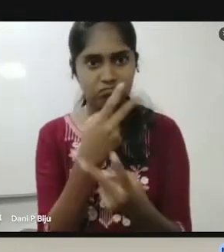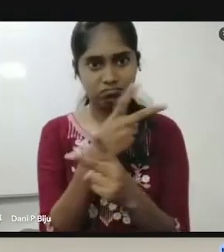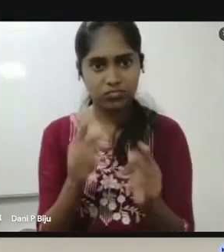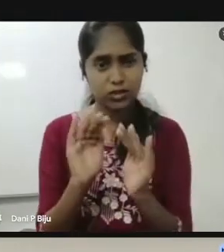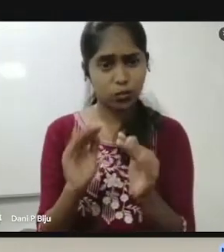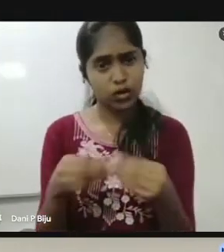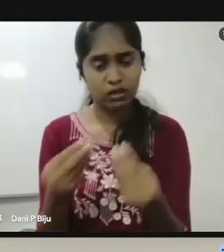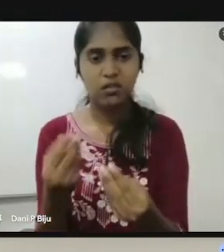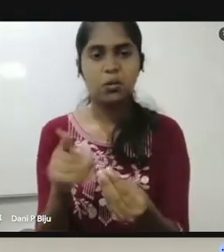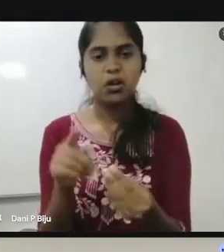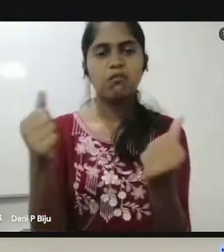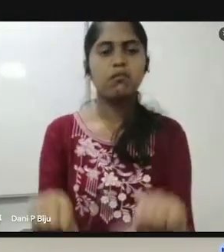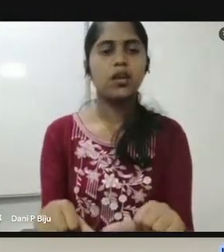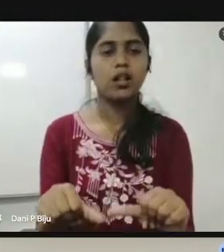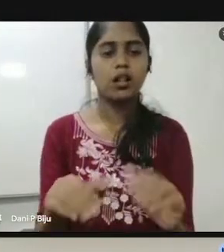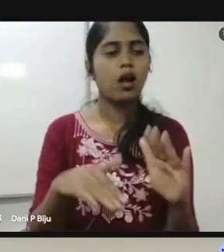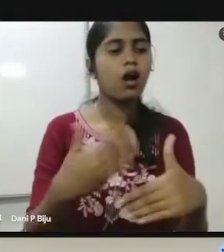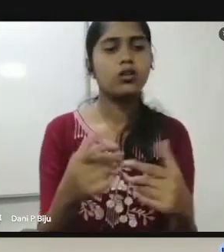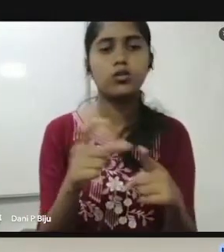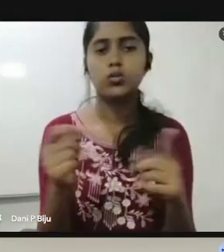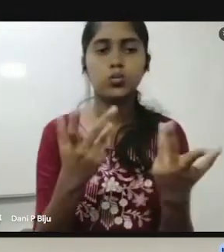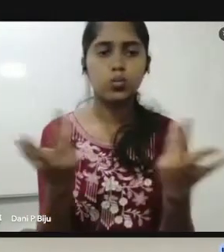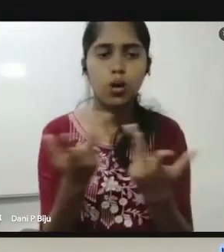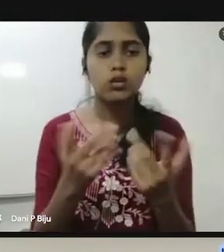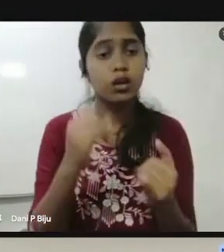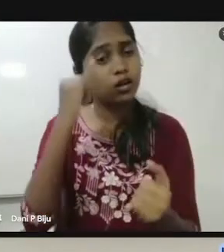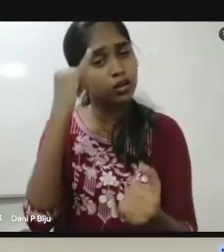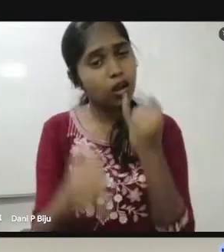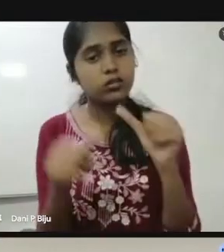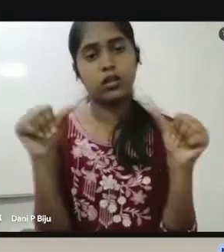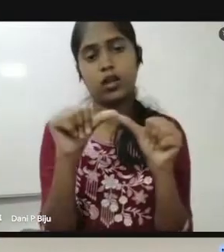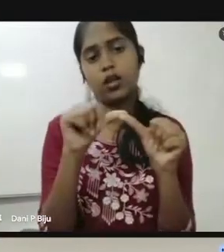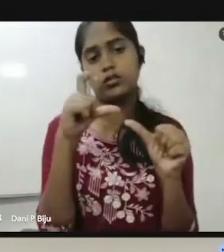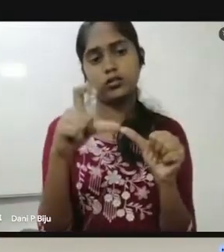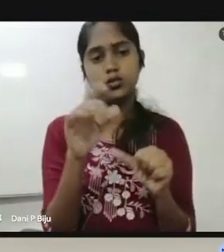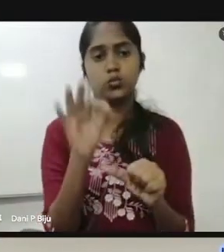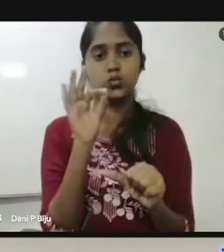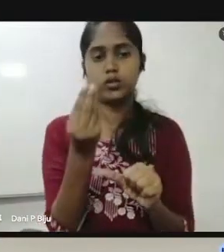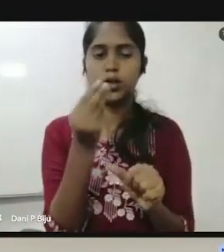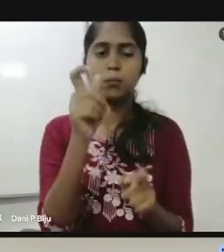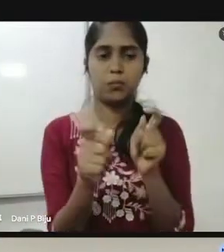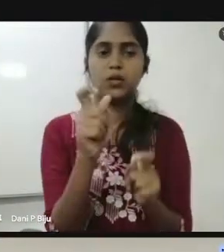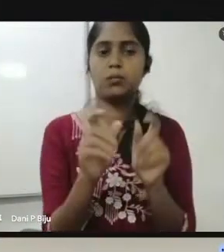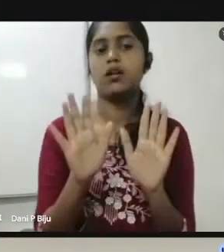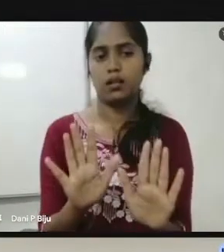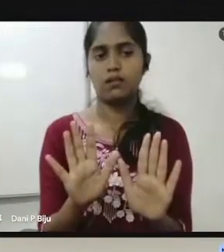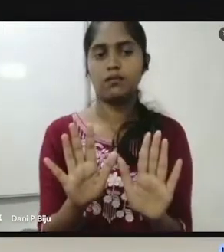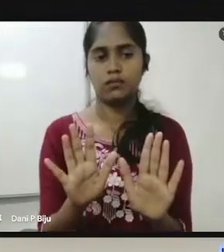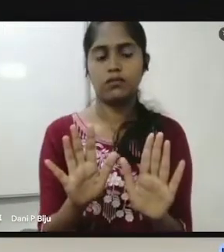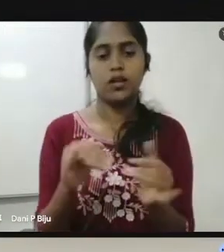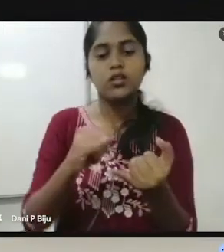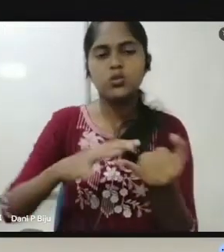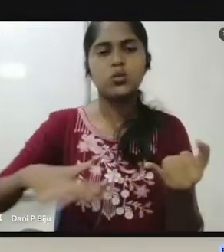ഇനി വേറെ എന്തെങ്കിലും ചെയ്യാം അല്ലെങ്കിൽ വേറെ എന്തെങ്കിലും ഓപ്ഷൻ ഉണ്ടോ, അങ്ങനെ മാത്രം ചിന്തിക്കുന്ന ഒരു വിഭാഗം